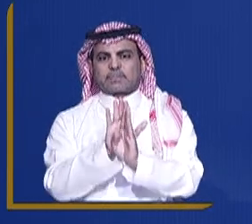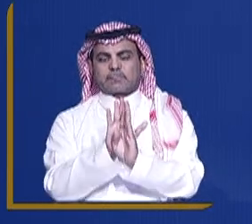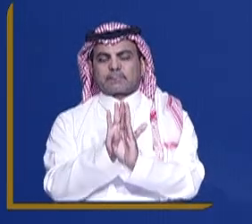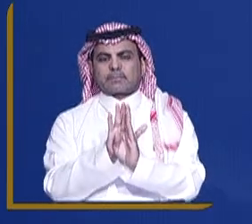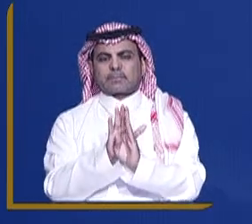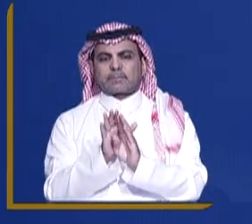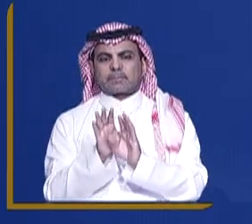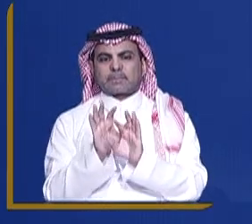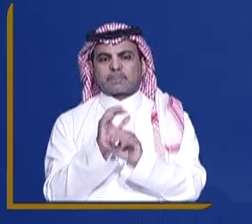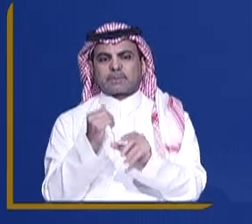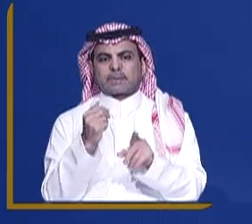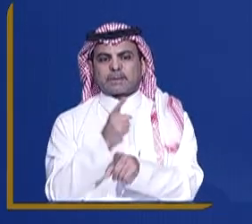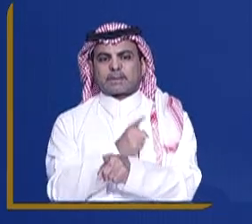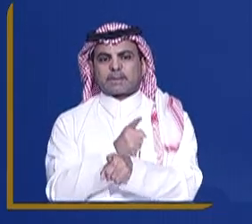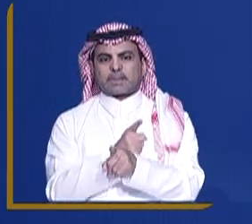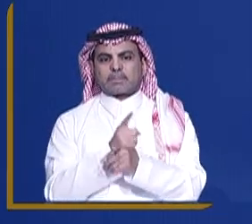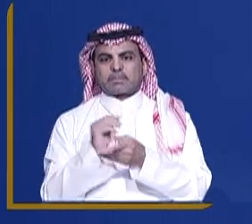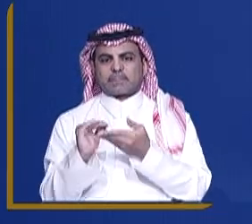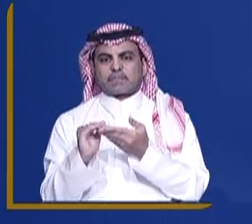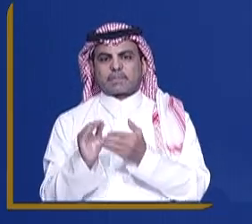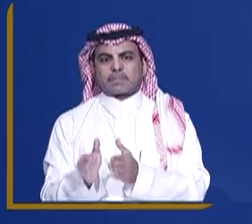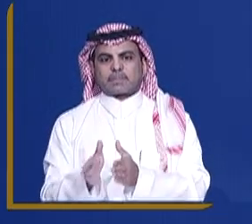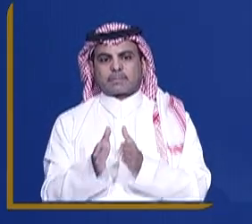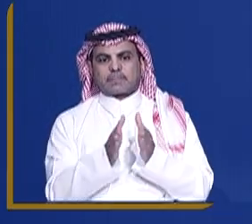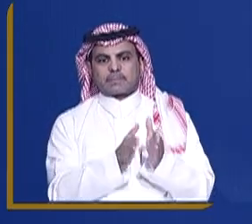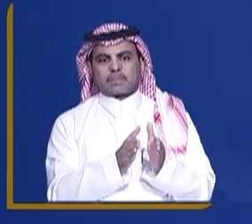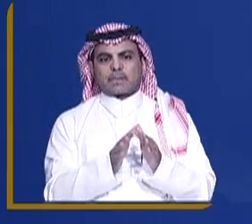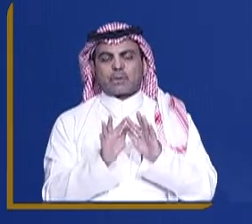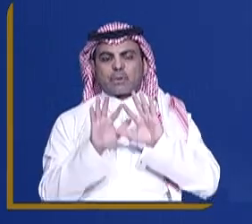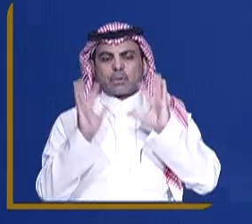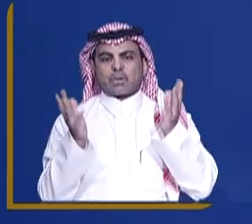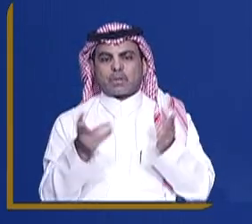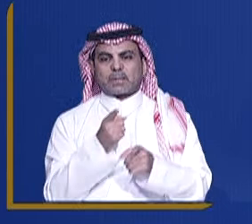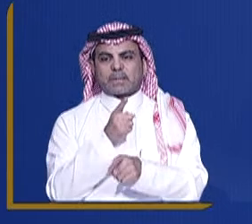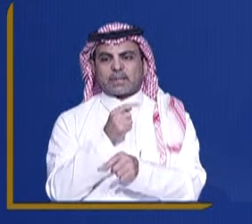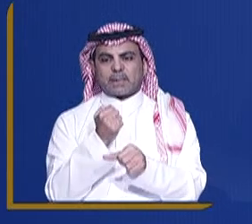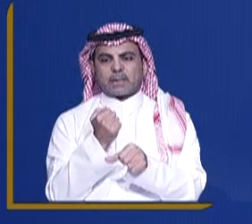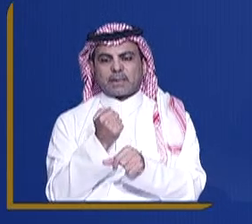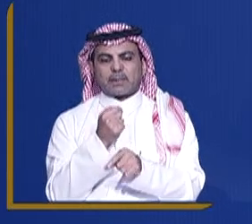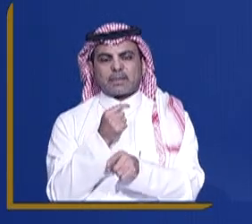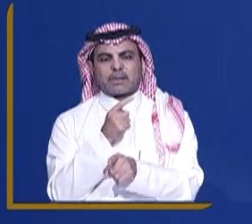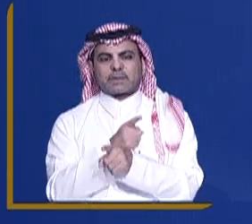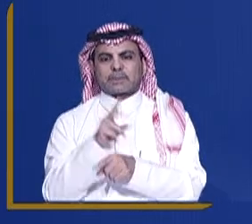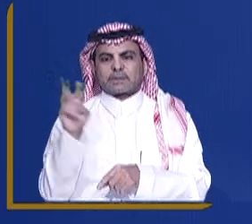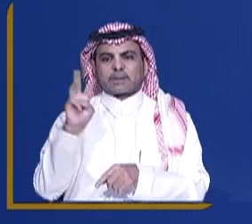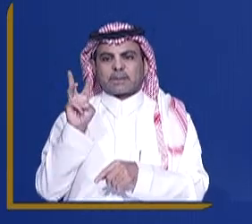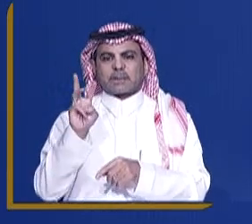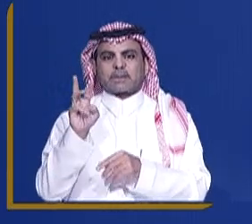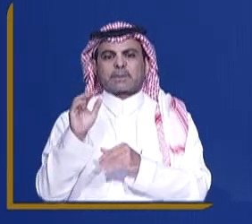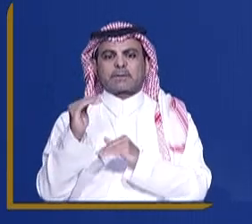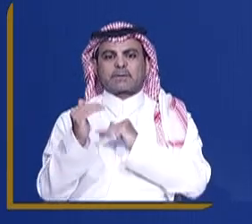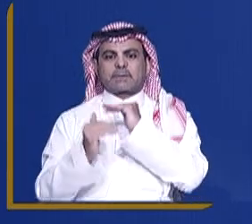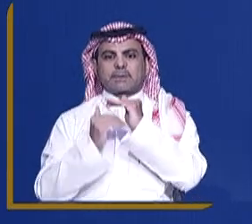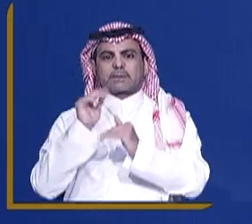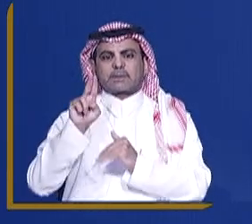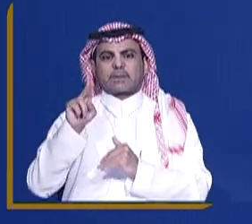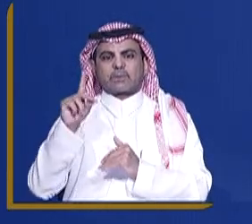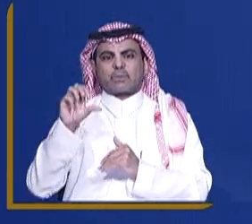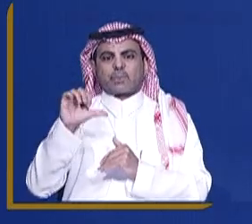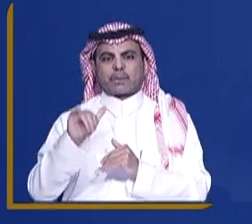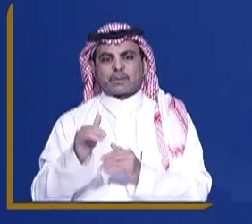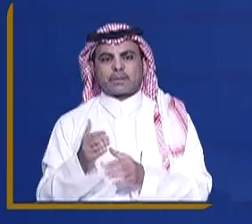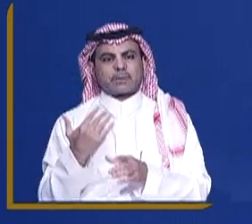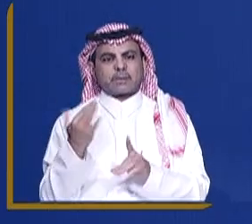ومنظما للعملية التعليمية وإسناد جميع الأعمال التشغيلية لشركة تطوير. طبعا الهدف من هذا التحول